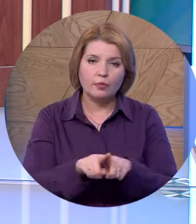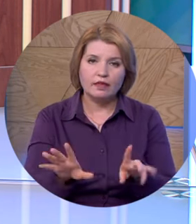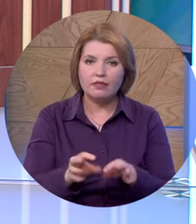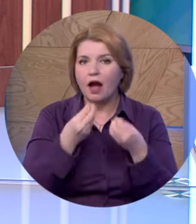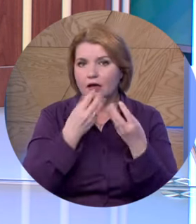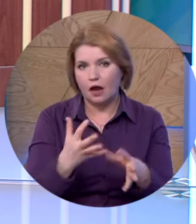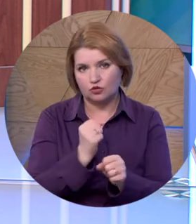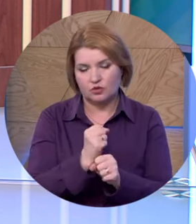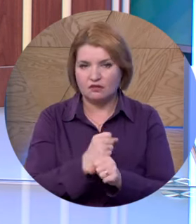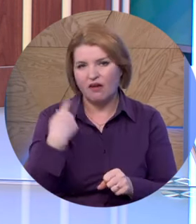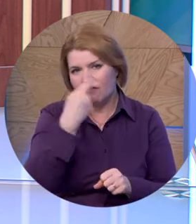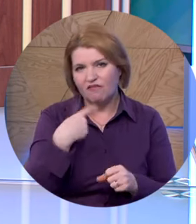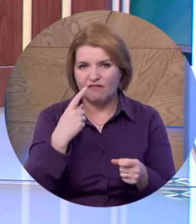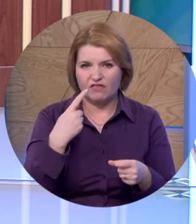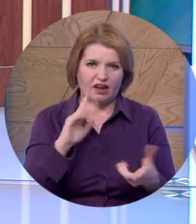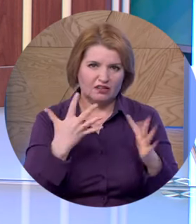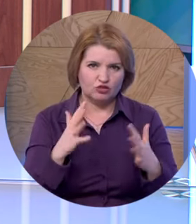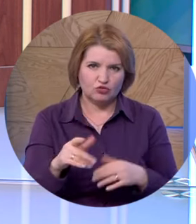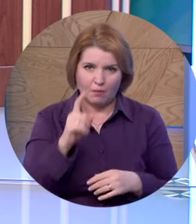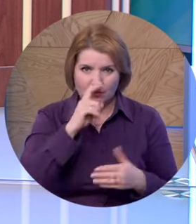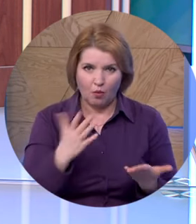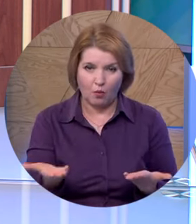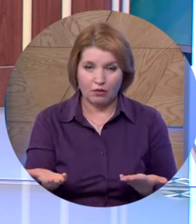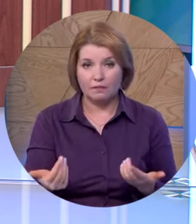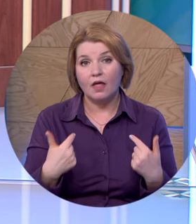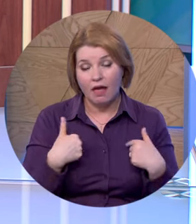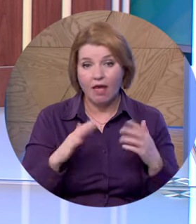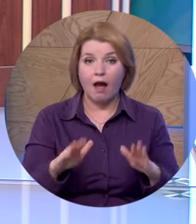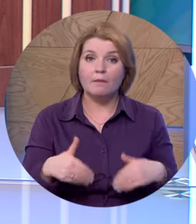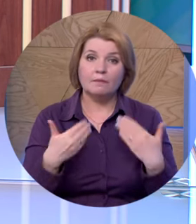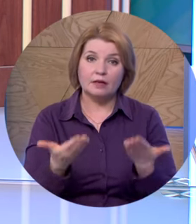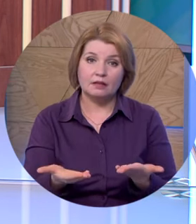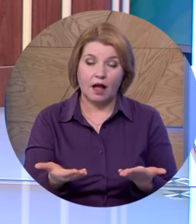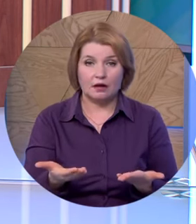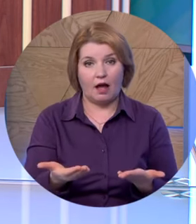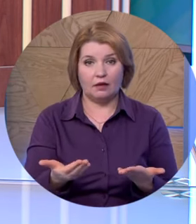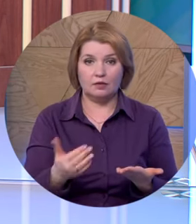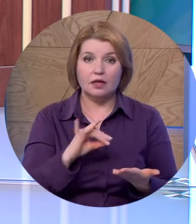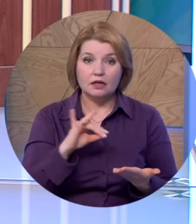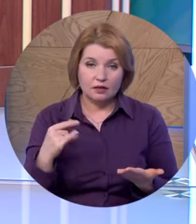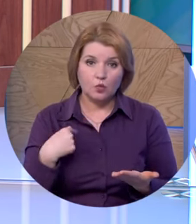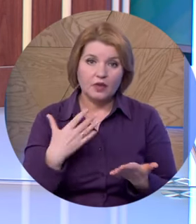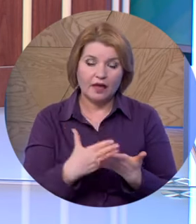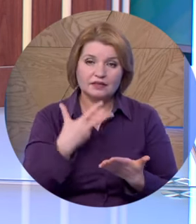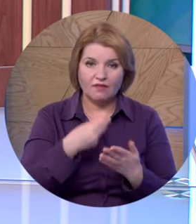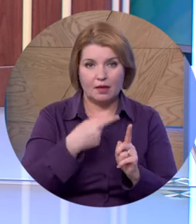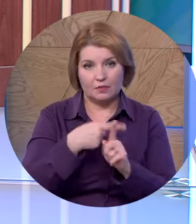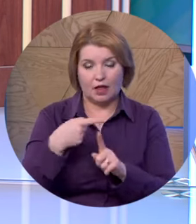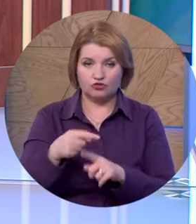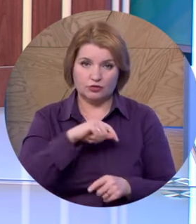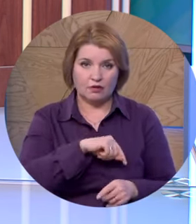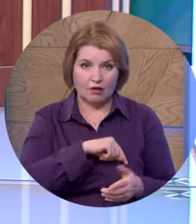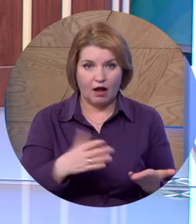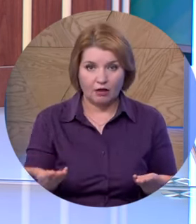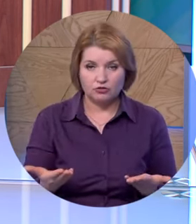хорошо выглядишь. Ну, например, ответ может быть простой, о том, что я предпочитаю сосредотачиваться на своих положительных качествах. Или да, я знаю.